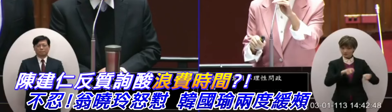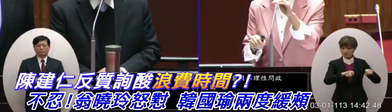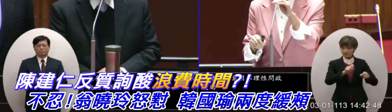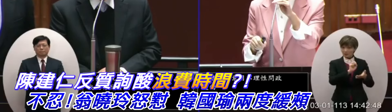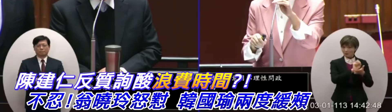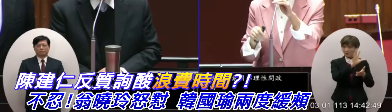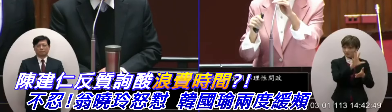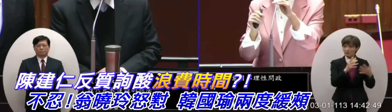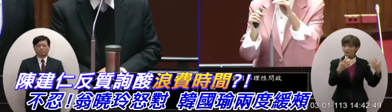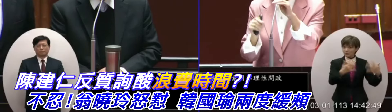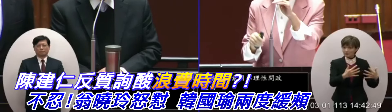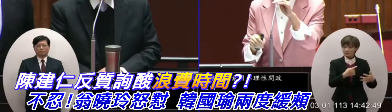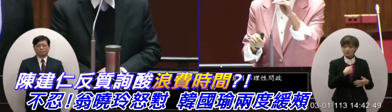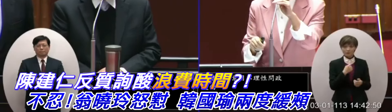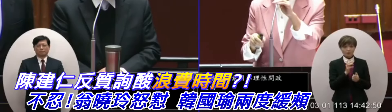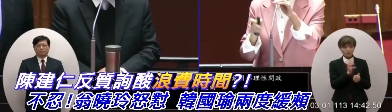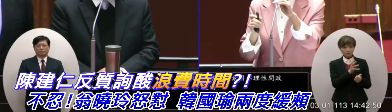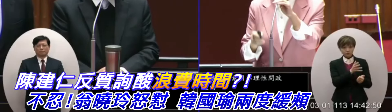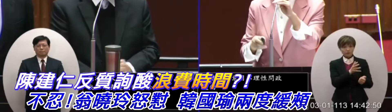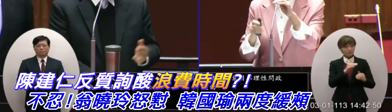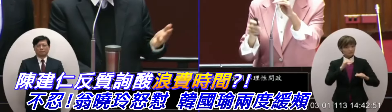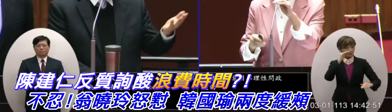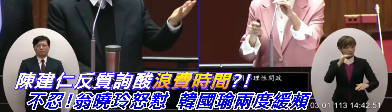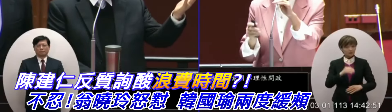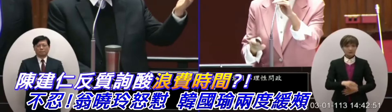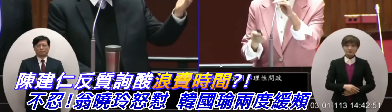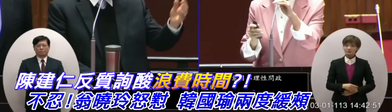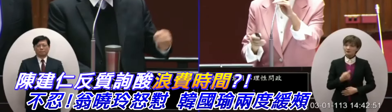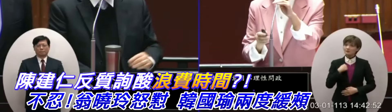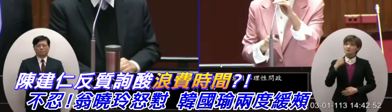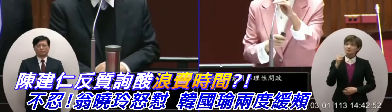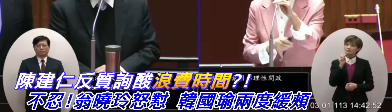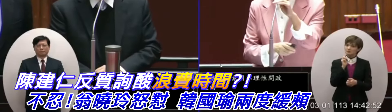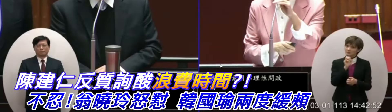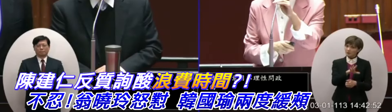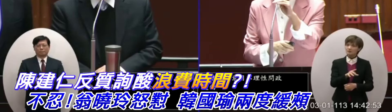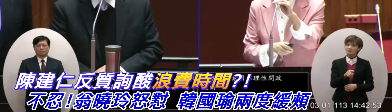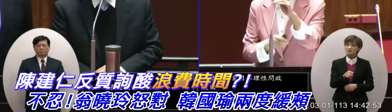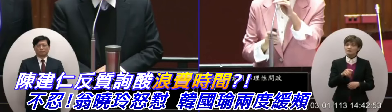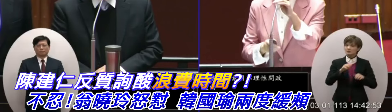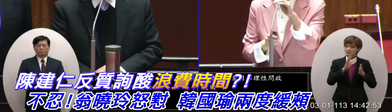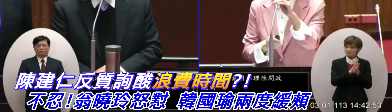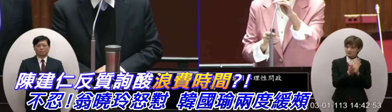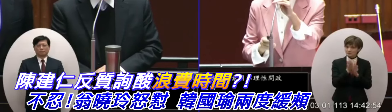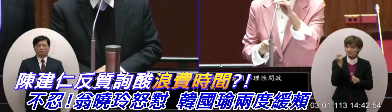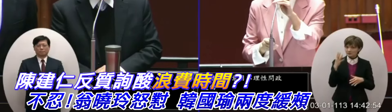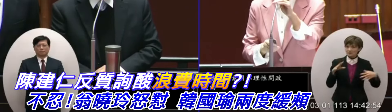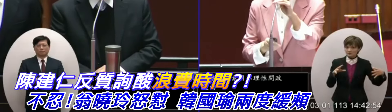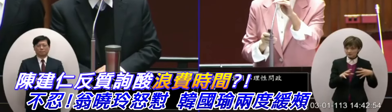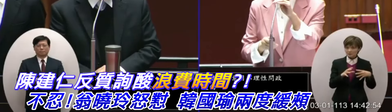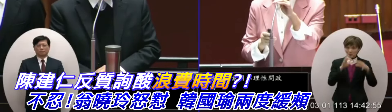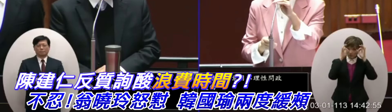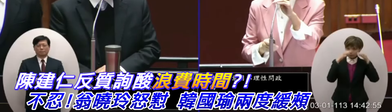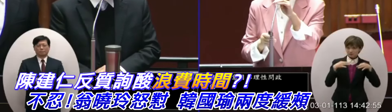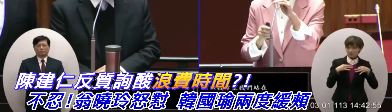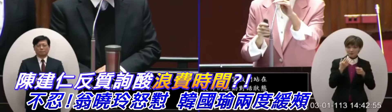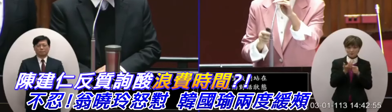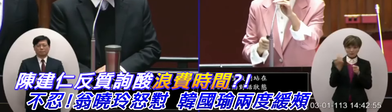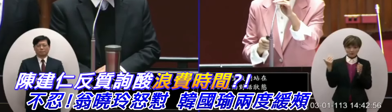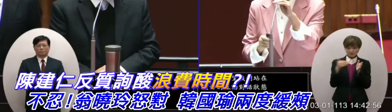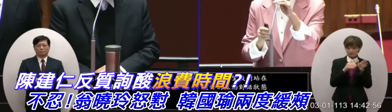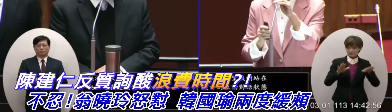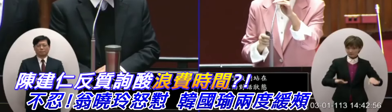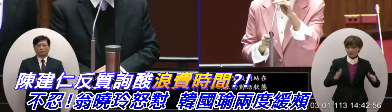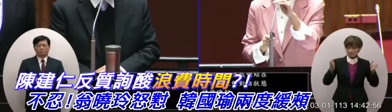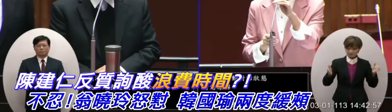题，我刚刚已经讲了，我是要跟您一起重新检视过去这8年来你们所做的